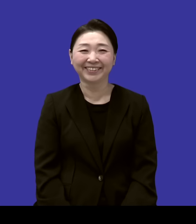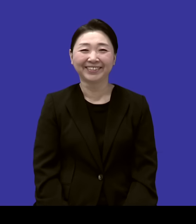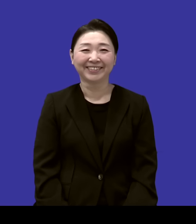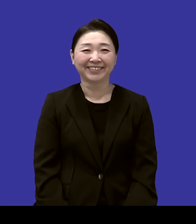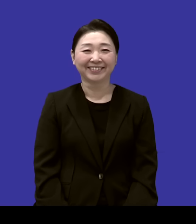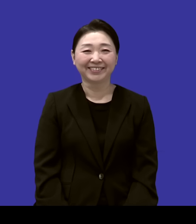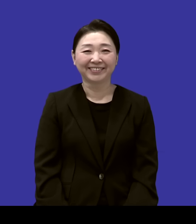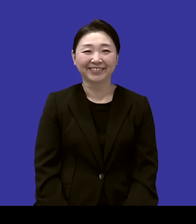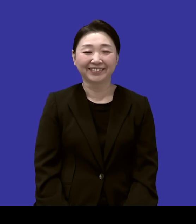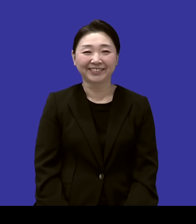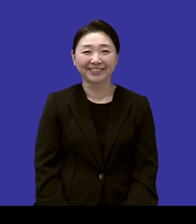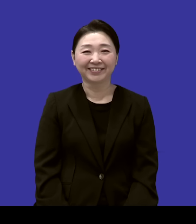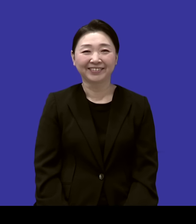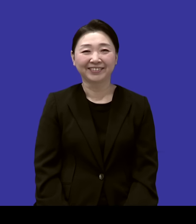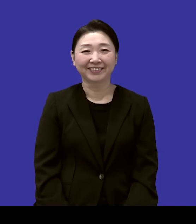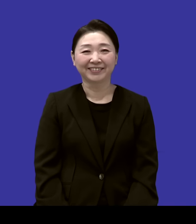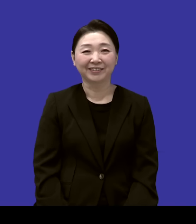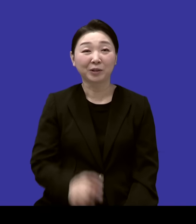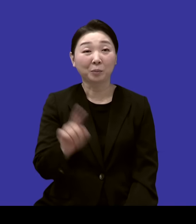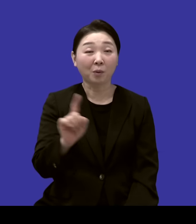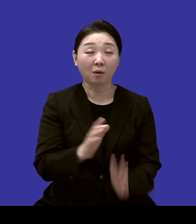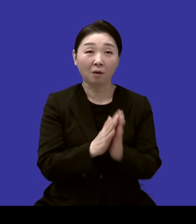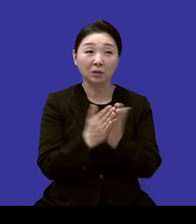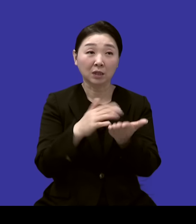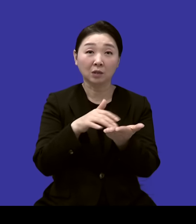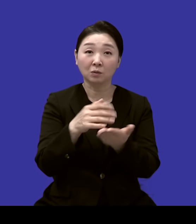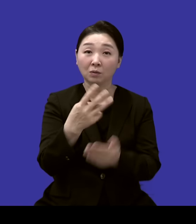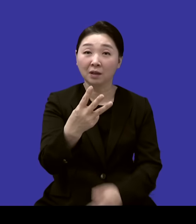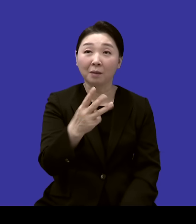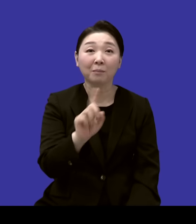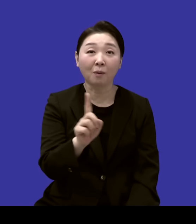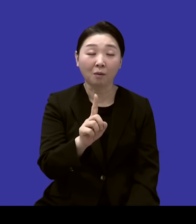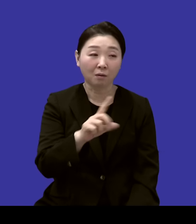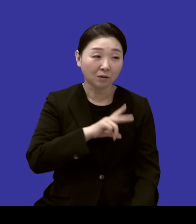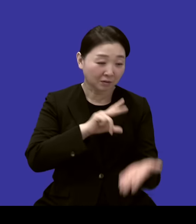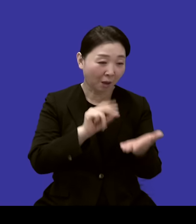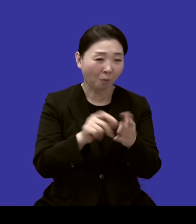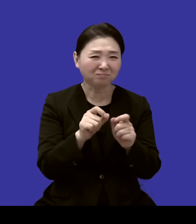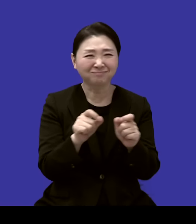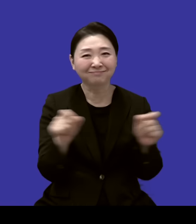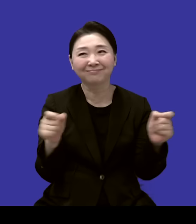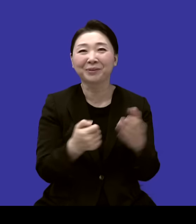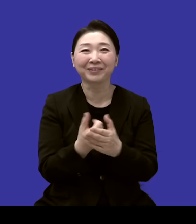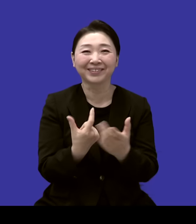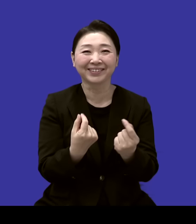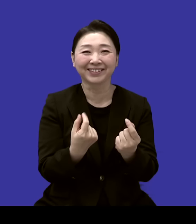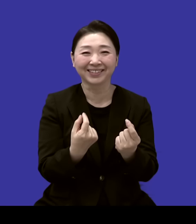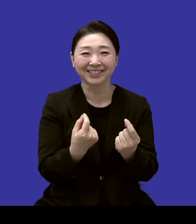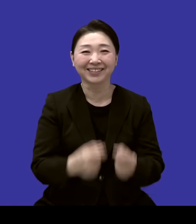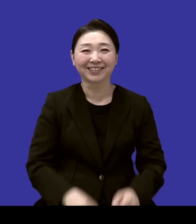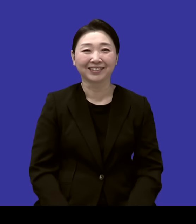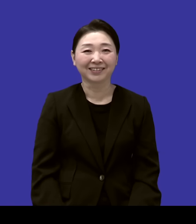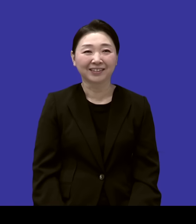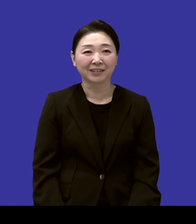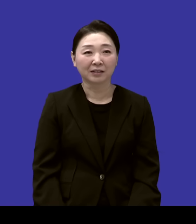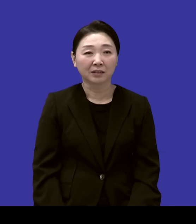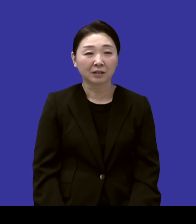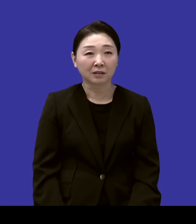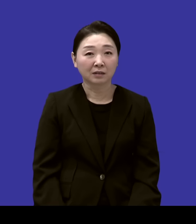아니, 말씀 올린 것처럼 책을 여러 권 쓰셨는데 책 네. 제목이 네. 너무 길고 특이해서 네, 네. 이게 한 번에 안